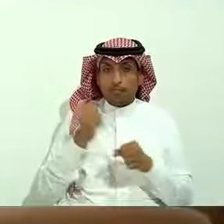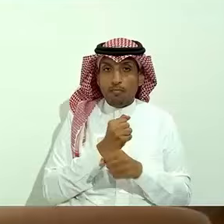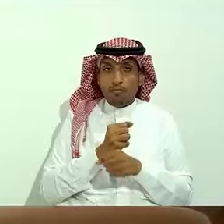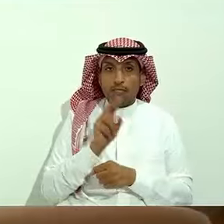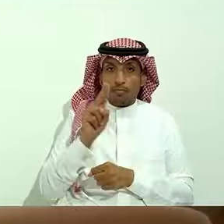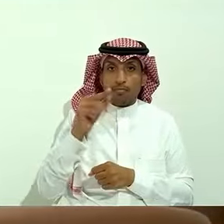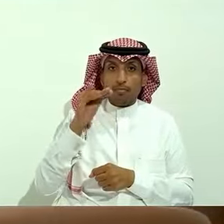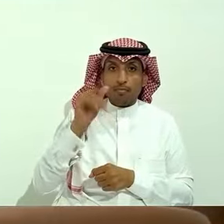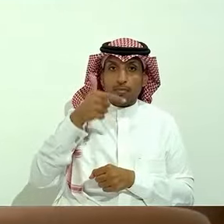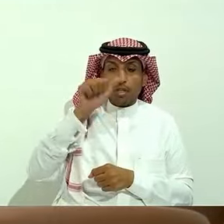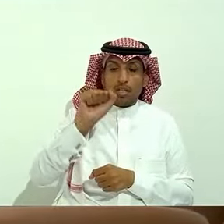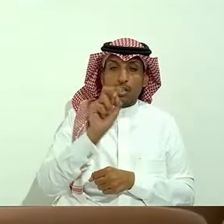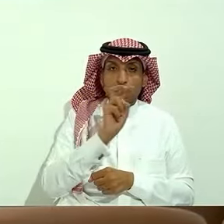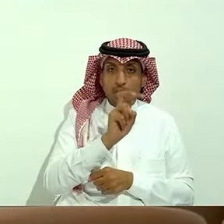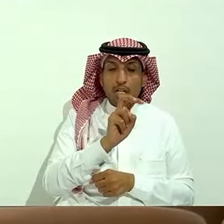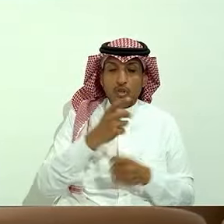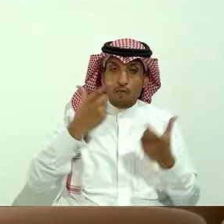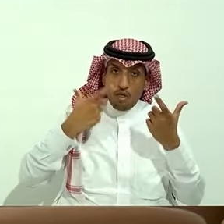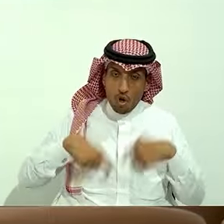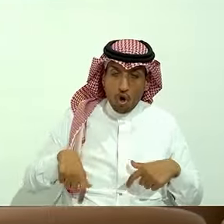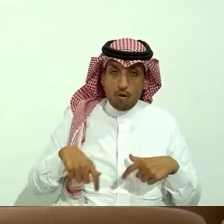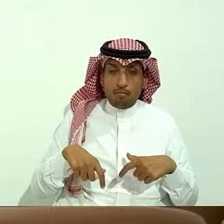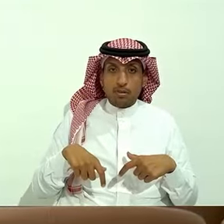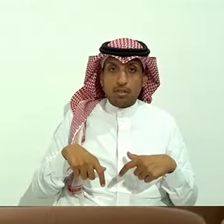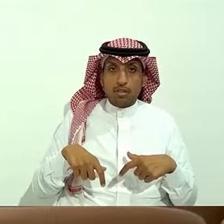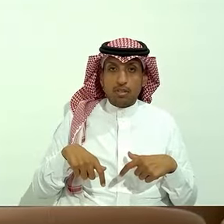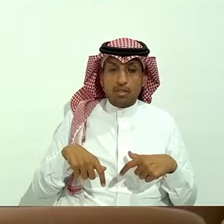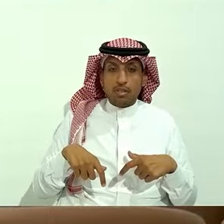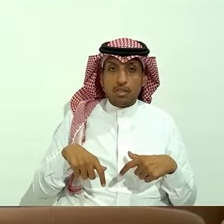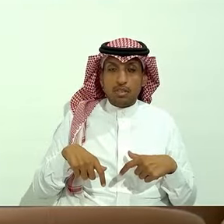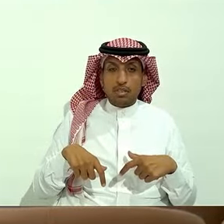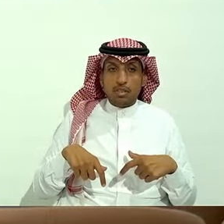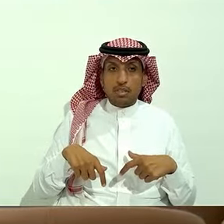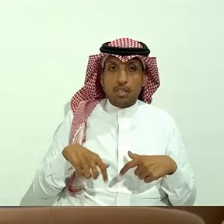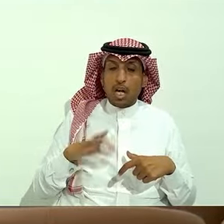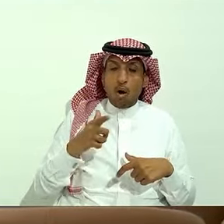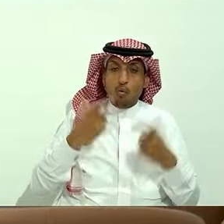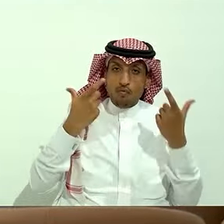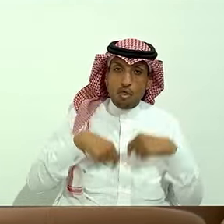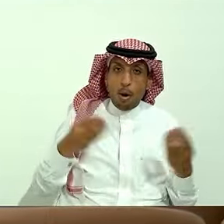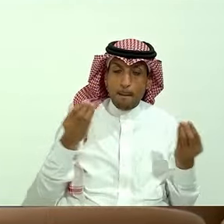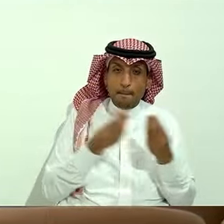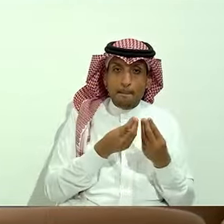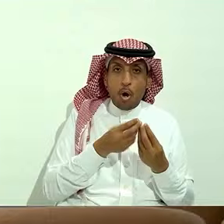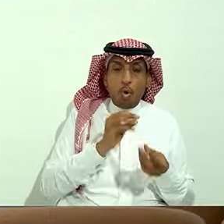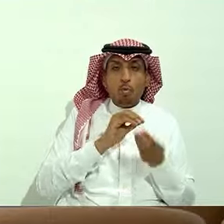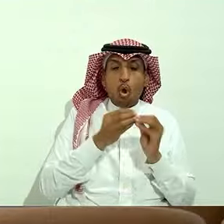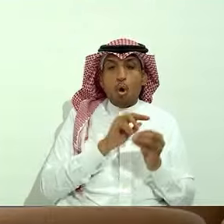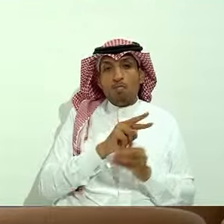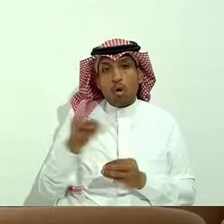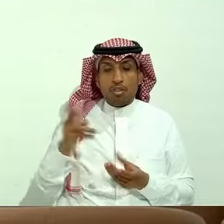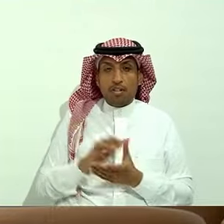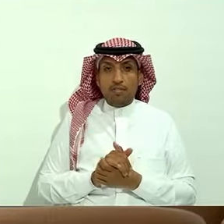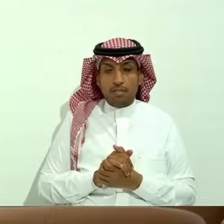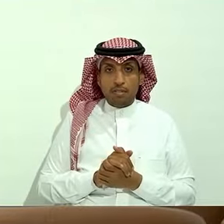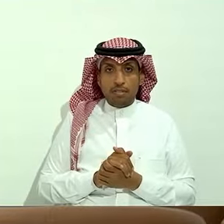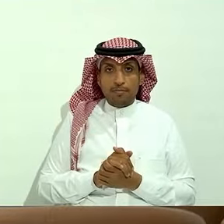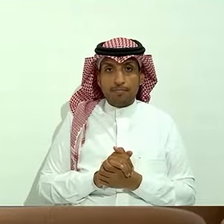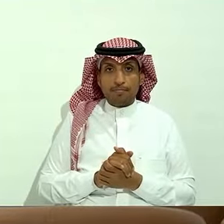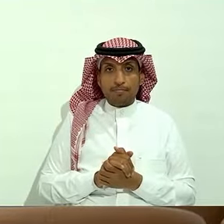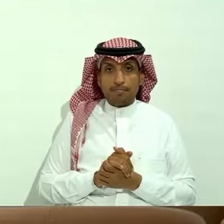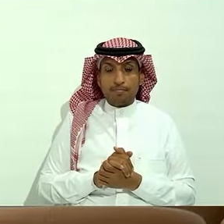في المقطع أو في الثوب من لون آخر، يعني